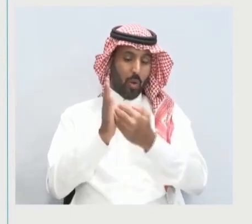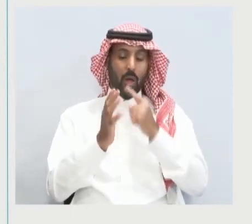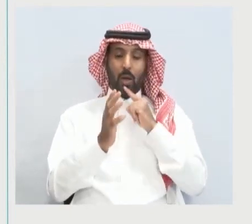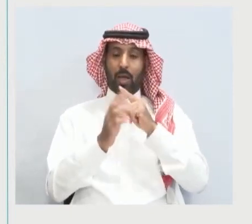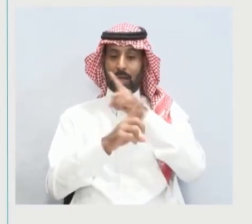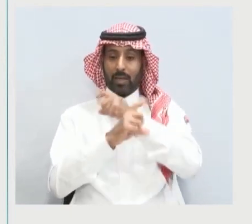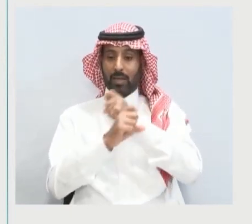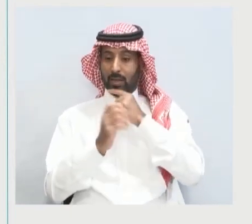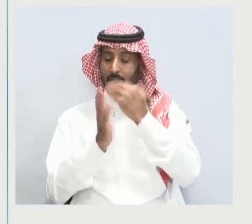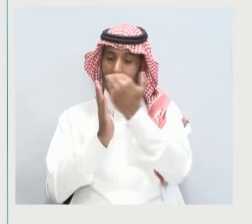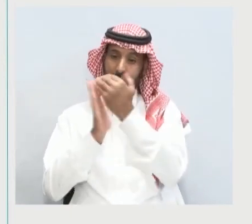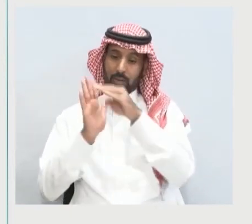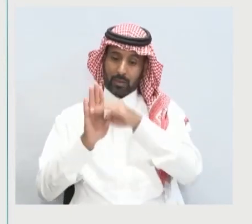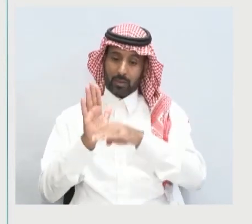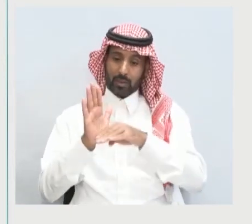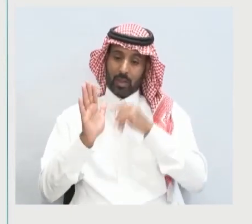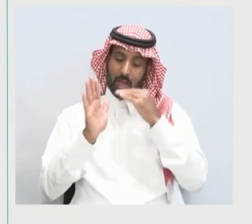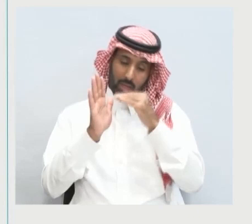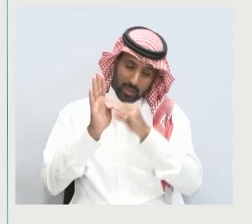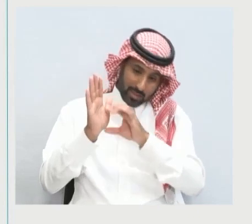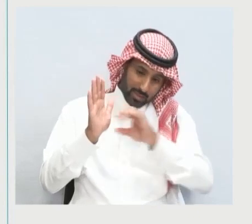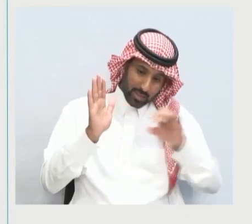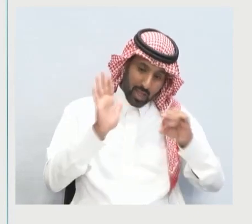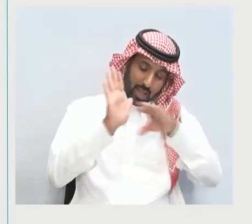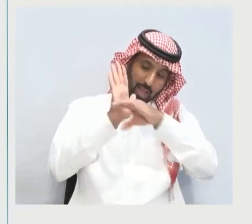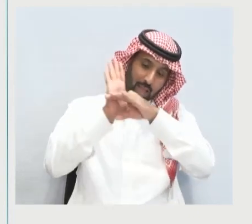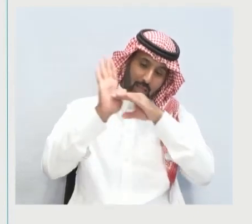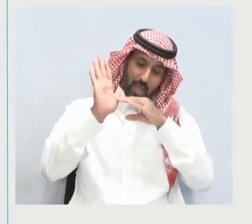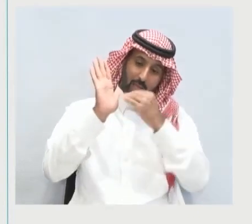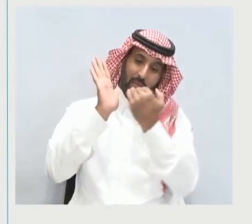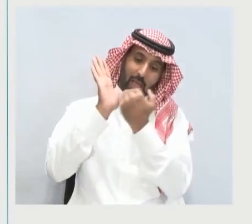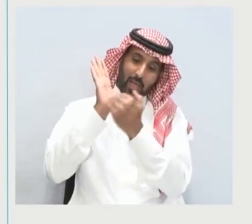اكسل في اسفل المصنف